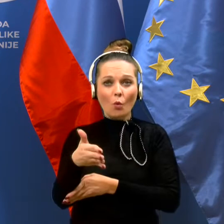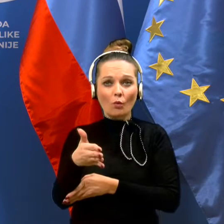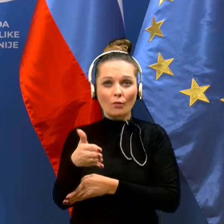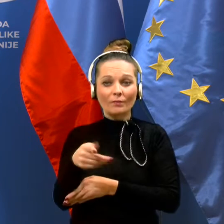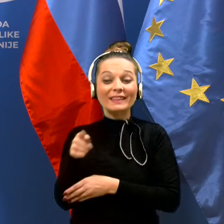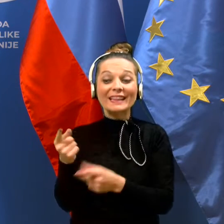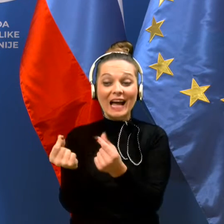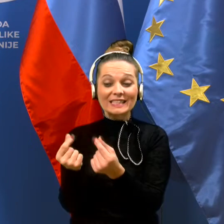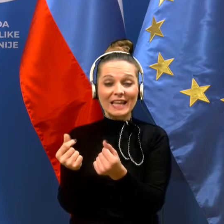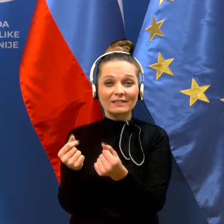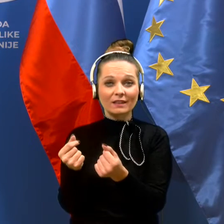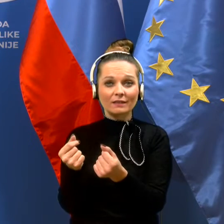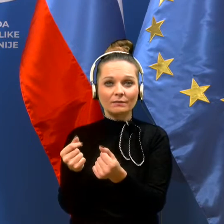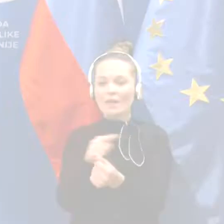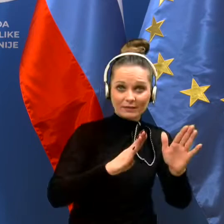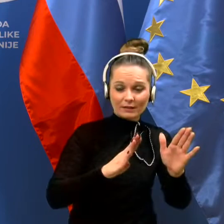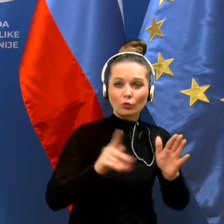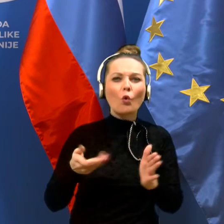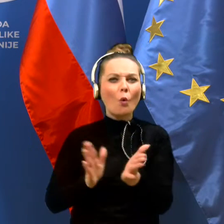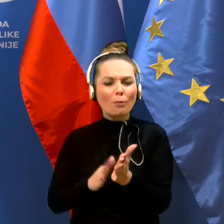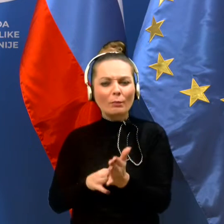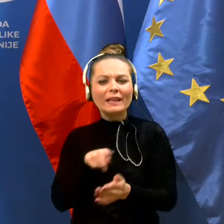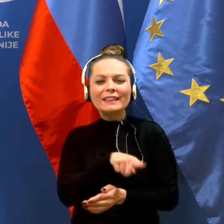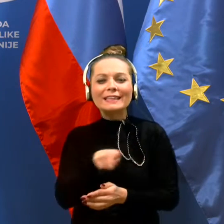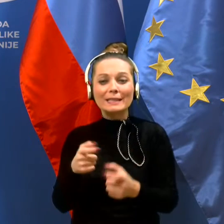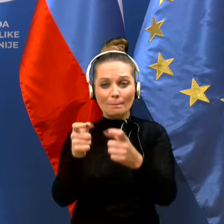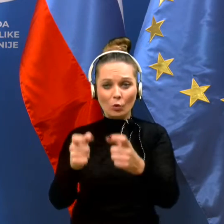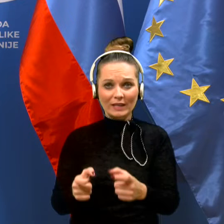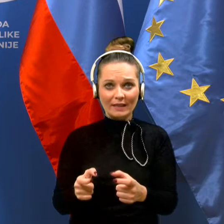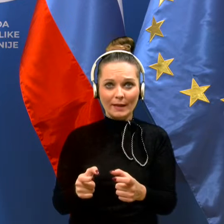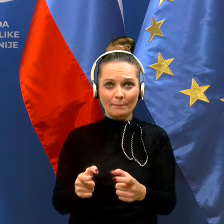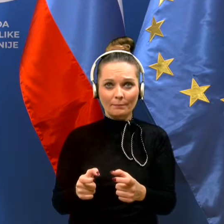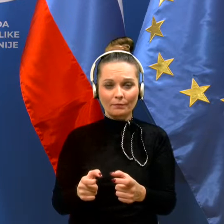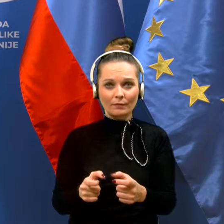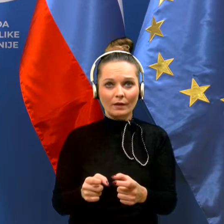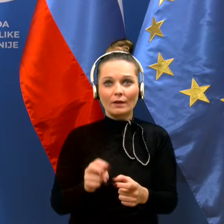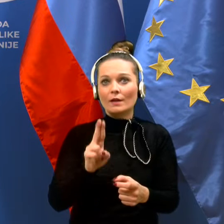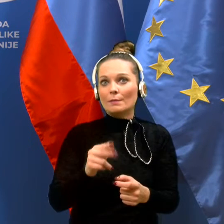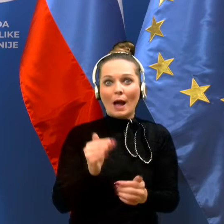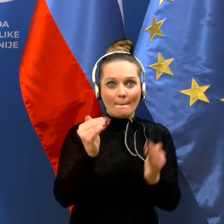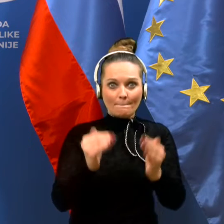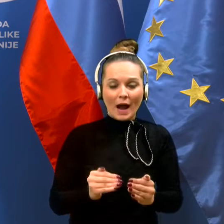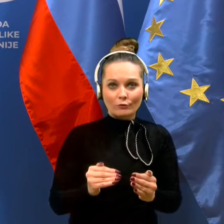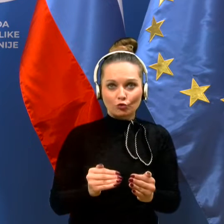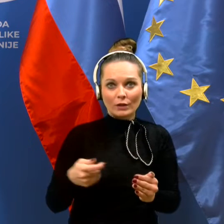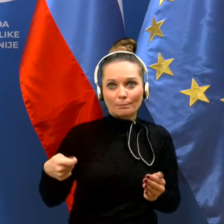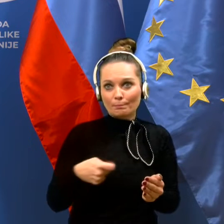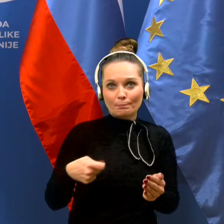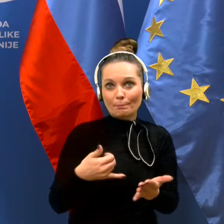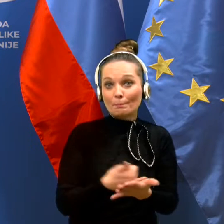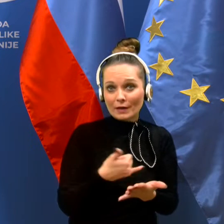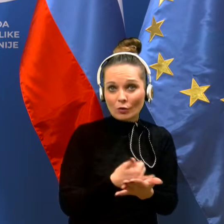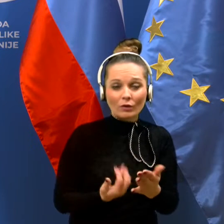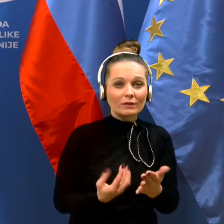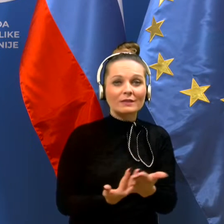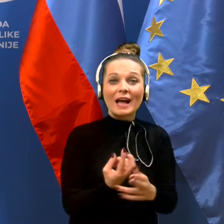da je ta znesek neomejen. Tistim podjetjem, ki je padel prihodek za